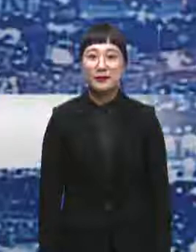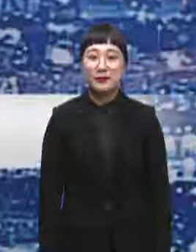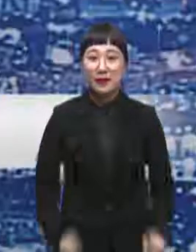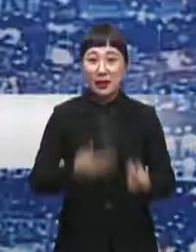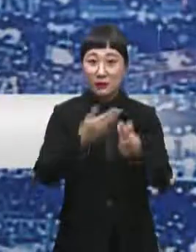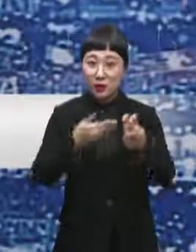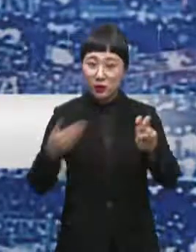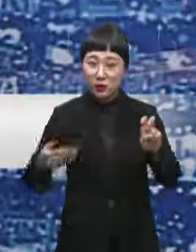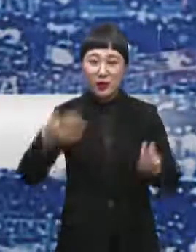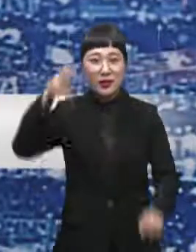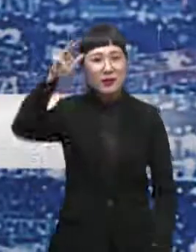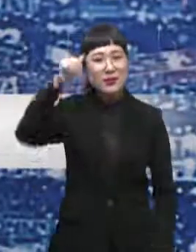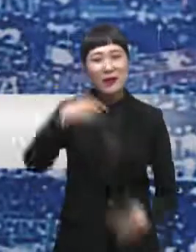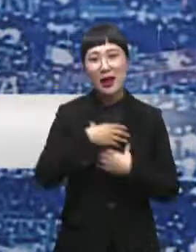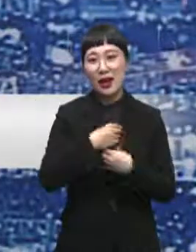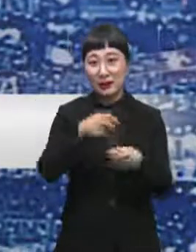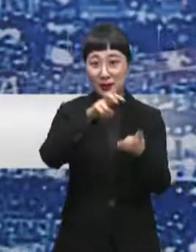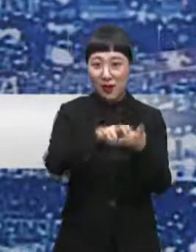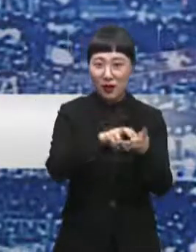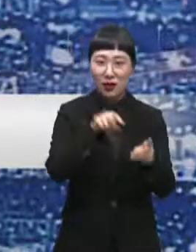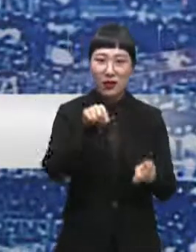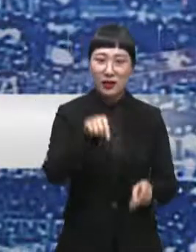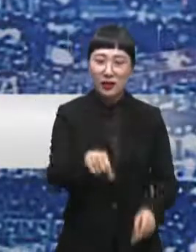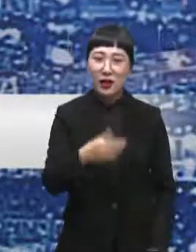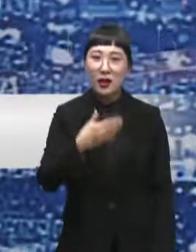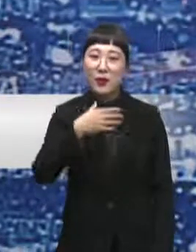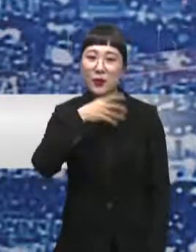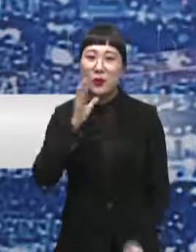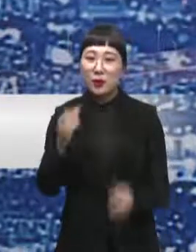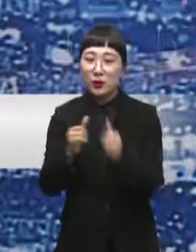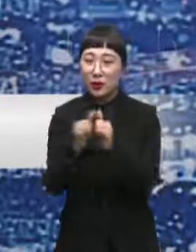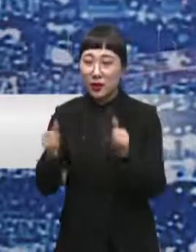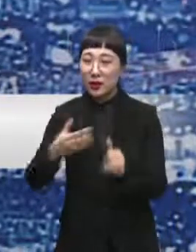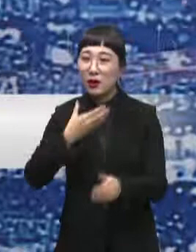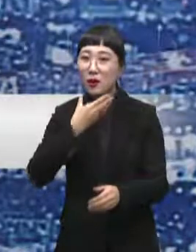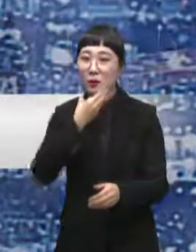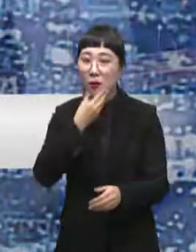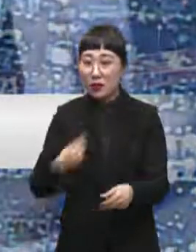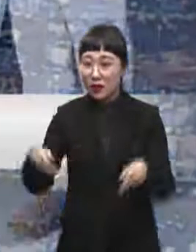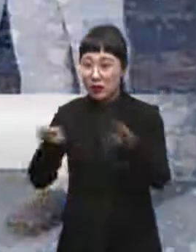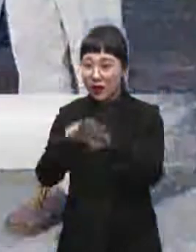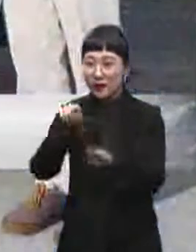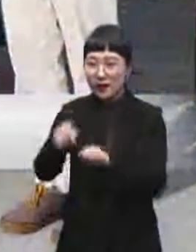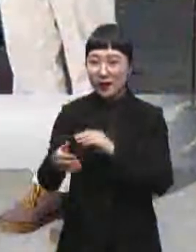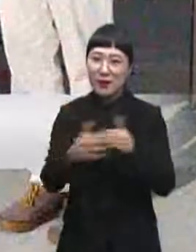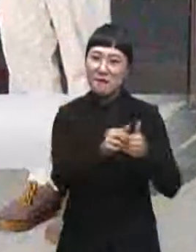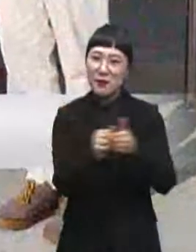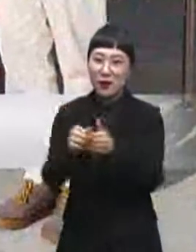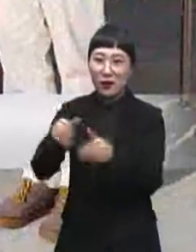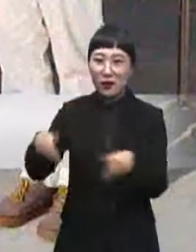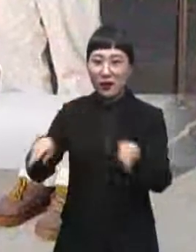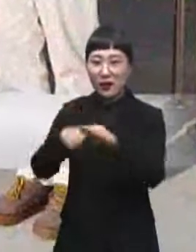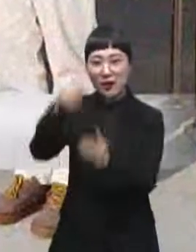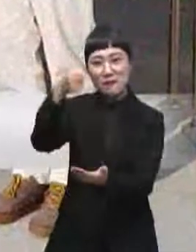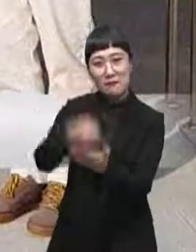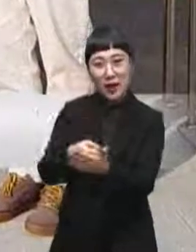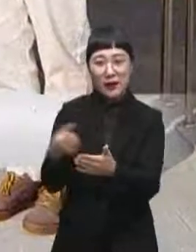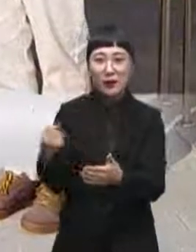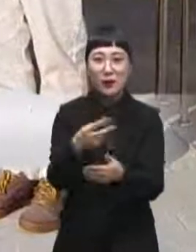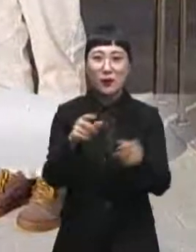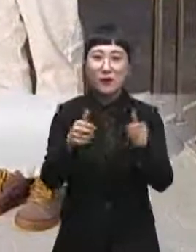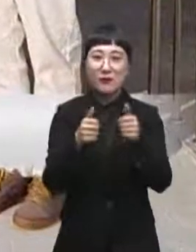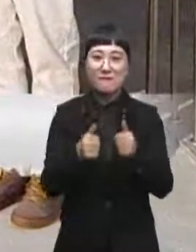미추 울고 치매 안심 센터 감히 추월 노인복지관 을 치매 극복 선도 단체 로 지정하고 현판식 을 진행했습니다